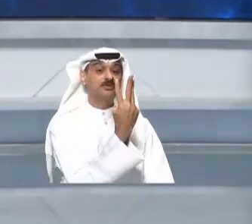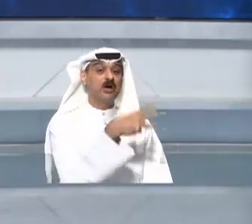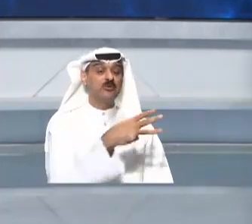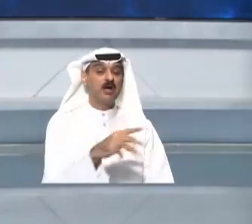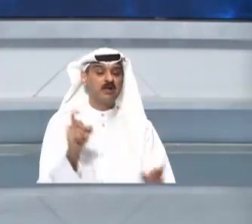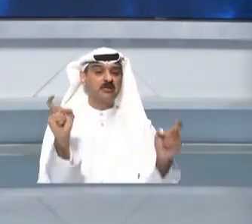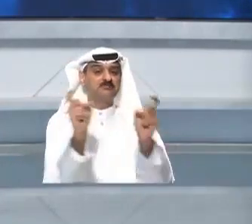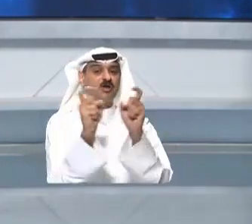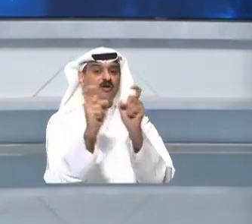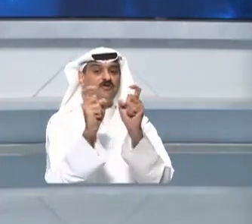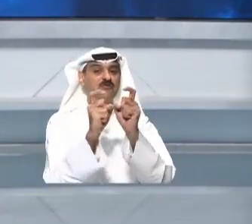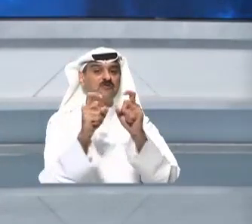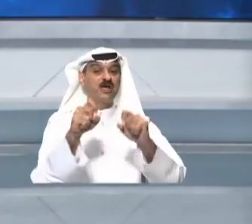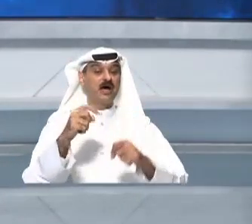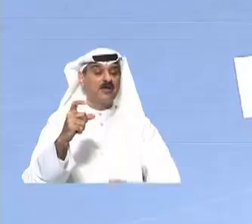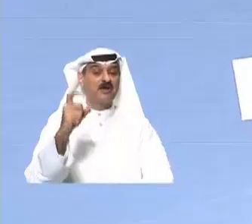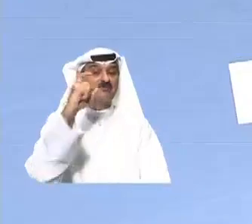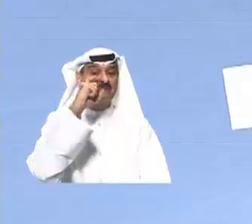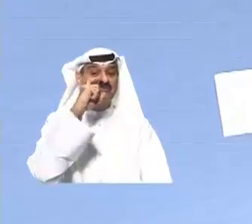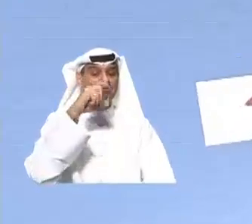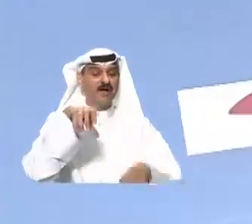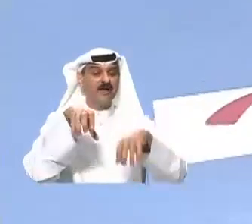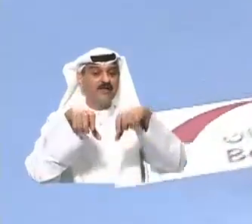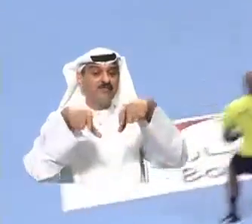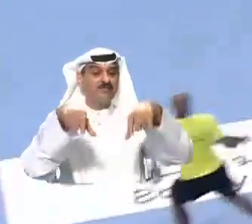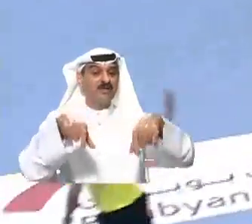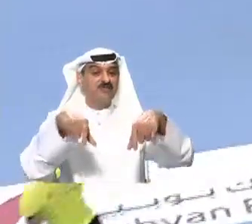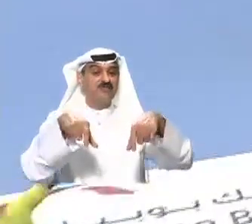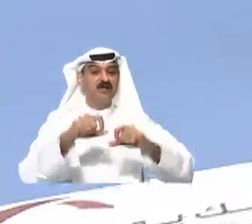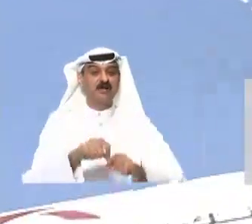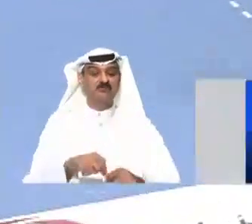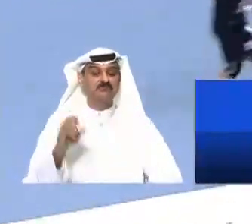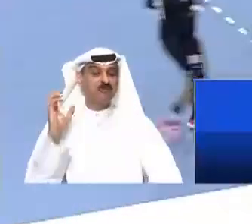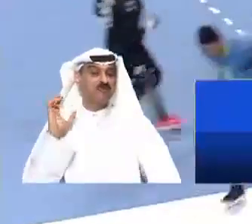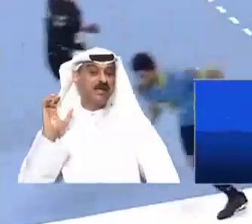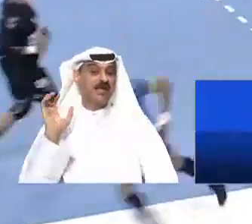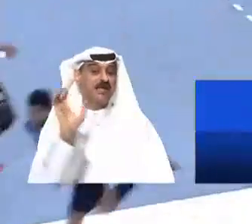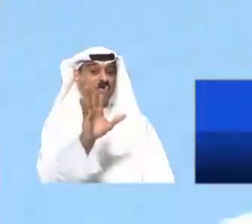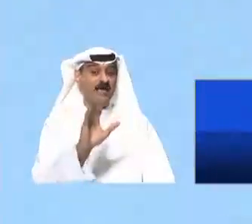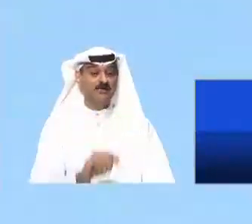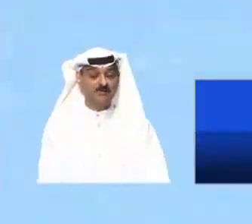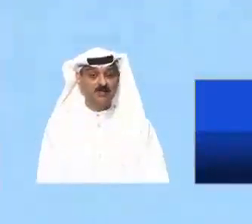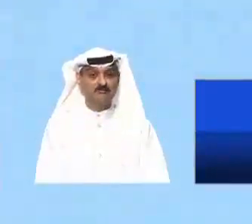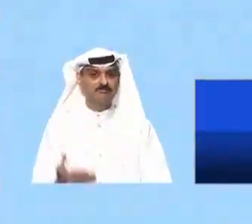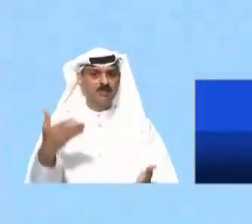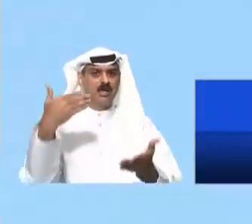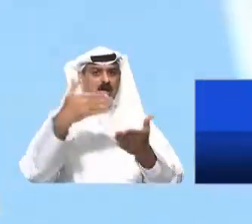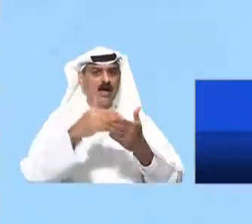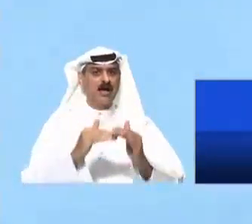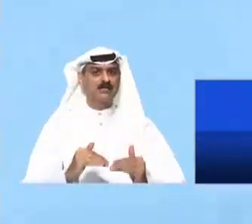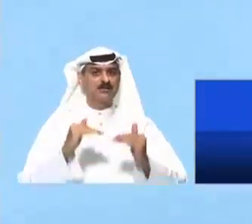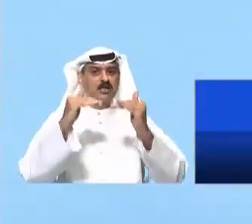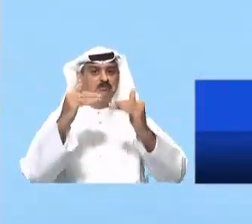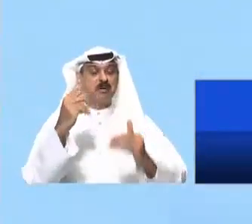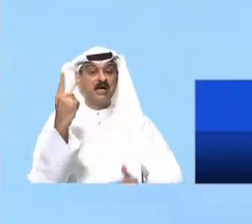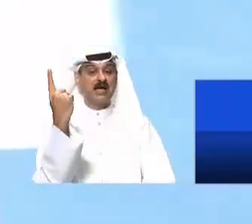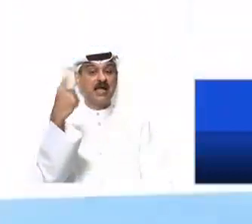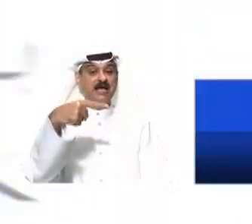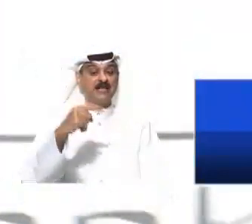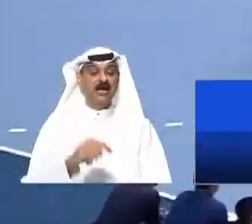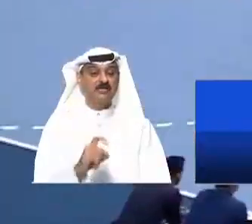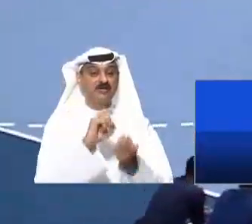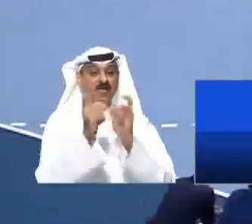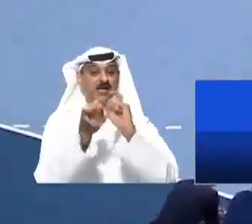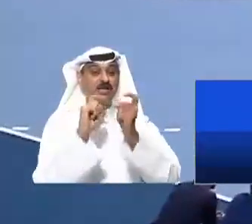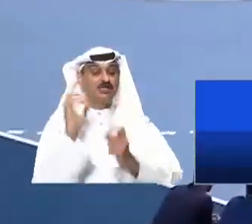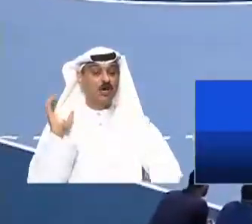جمع بين الفريقين على صالة الاتحاد في مجمع الشيخ سعد العبدالله في ختام المرحلة 11 من الدوري